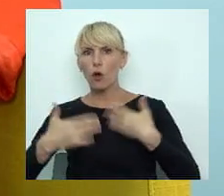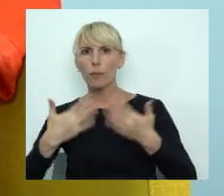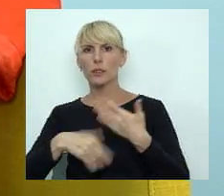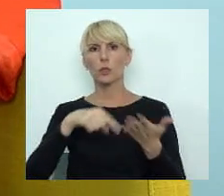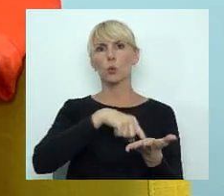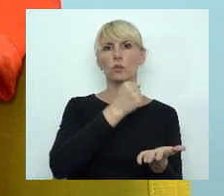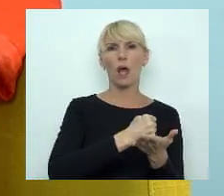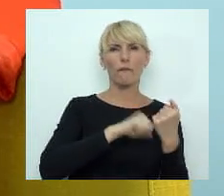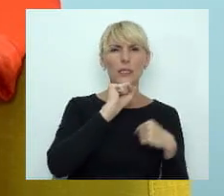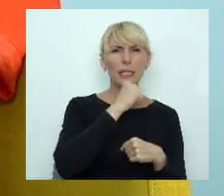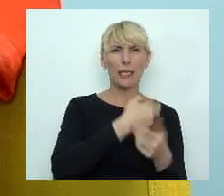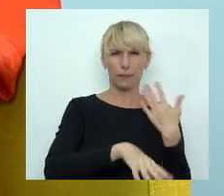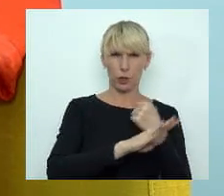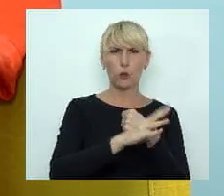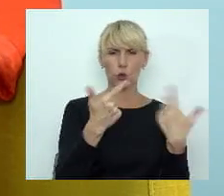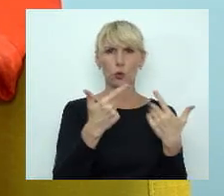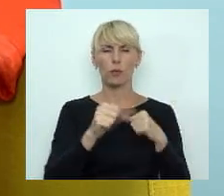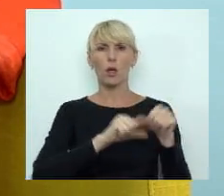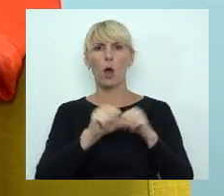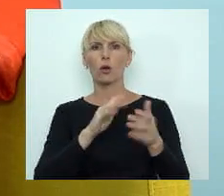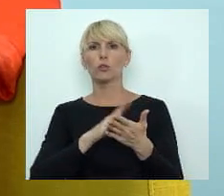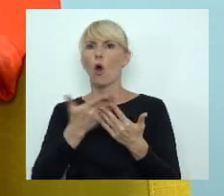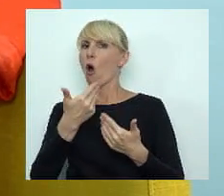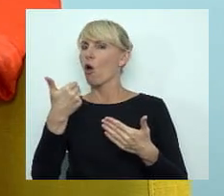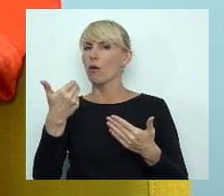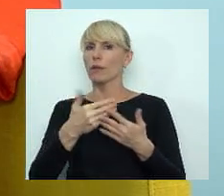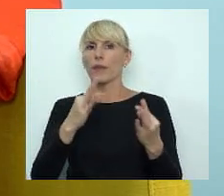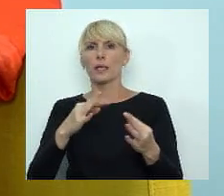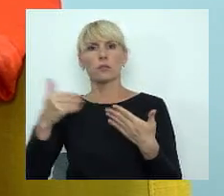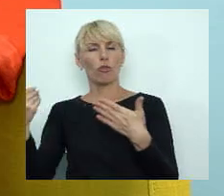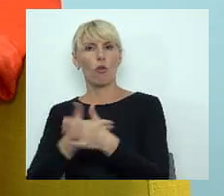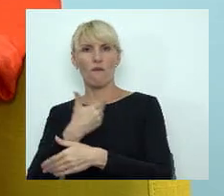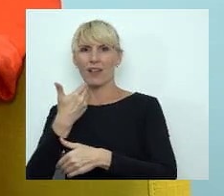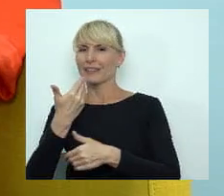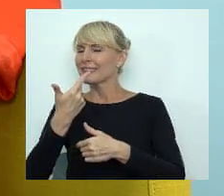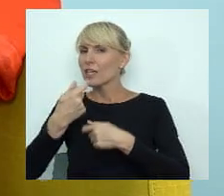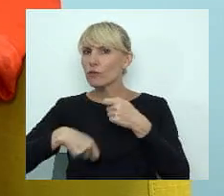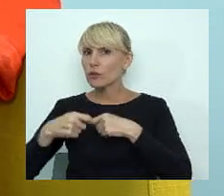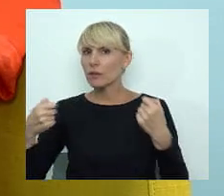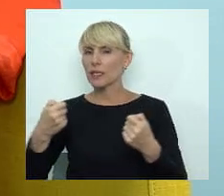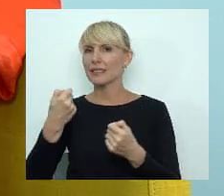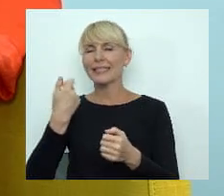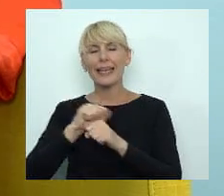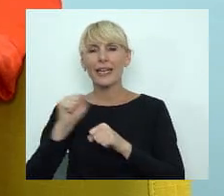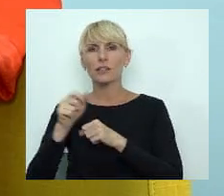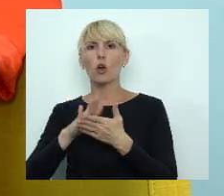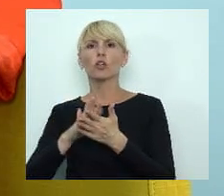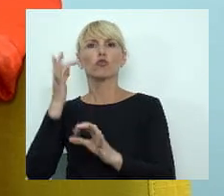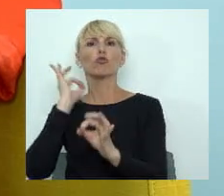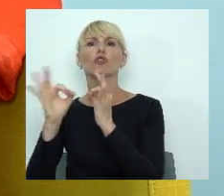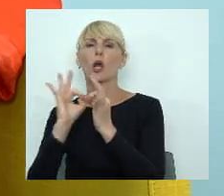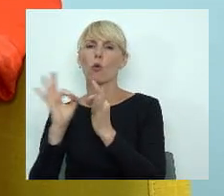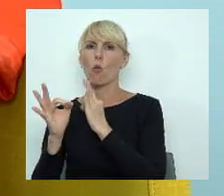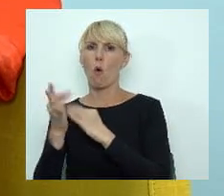tej z 1997 roku. To nie jest nowe rozwiązanie, tyle tylko, że jest to rozwiązanie w tej chwili bardziej szczegółowe.